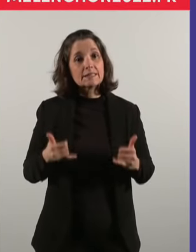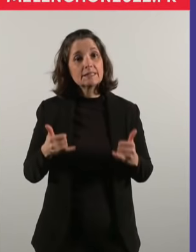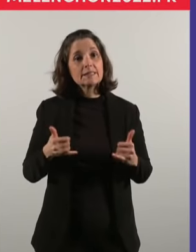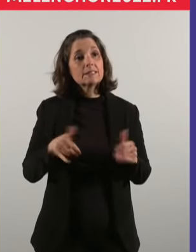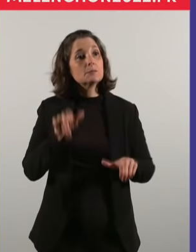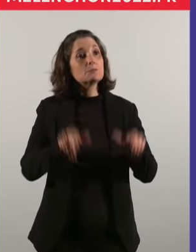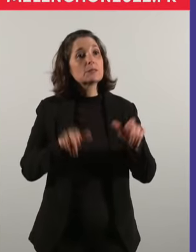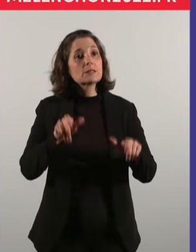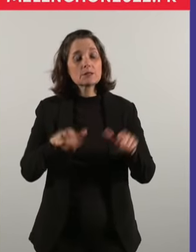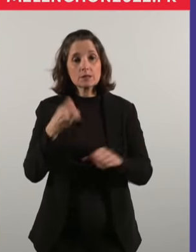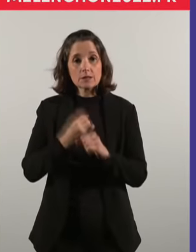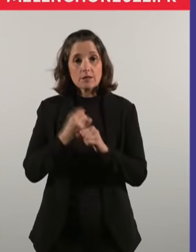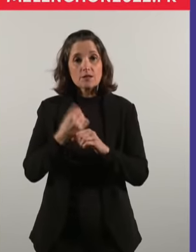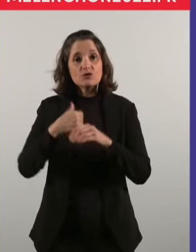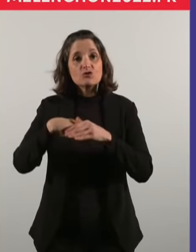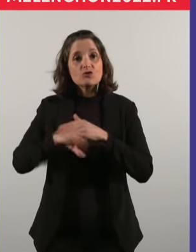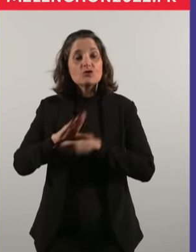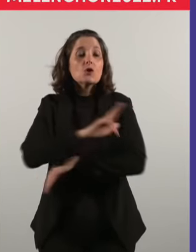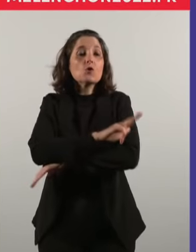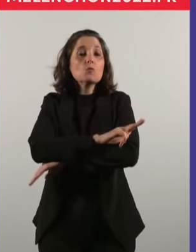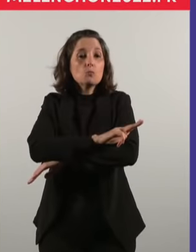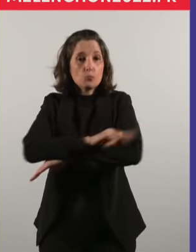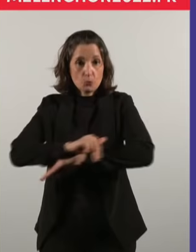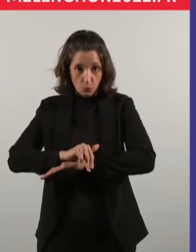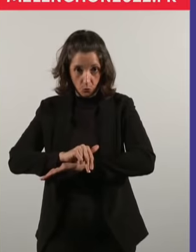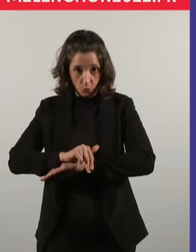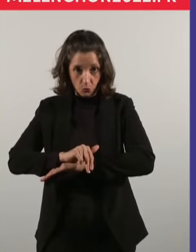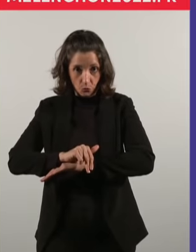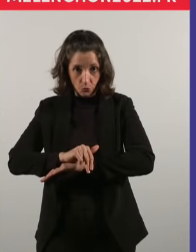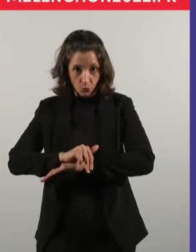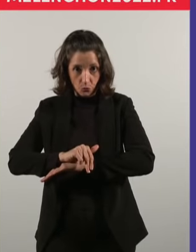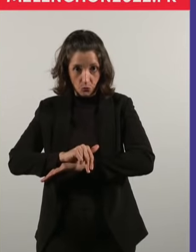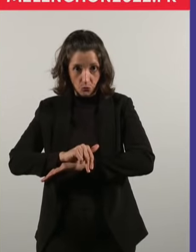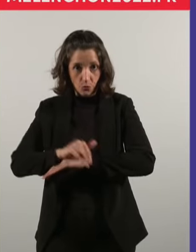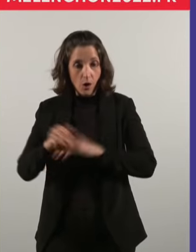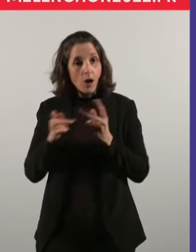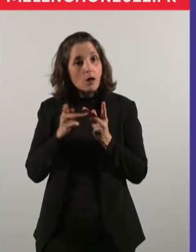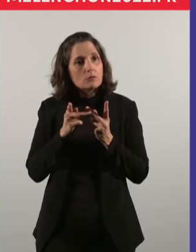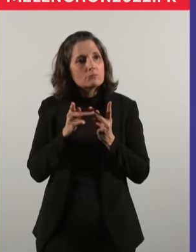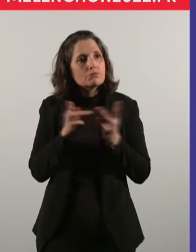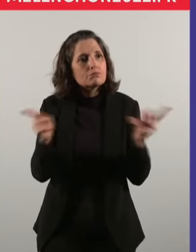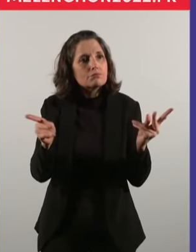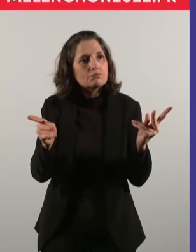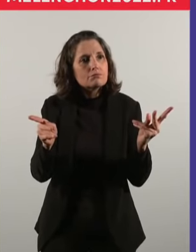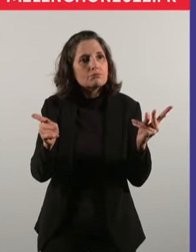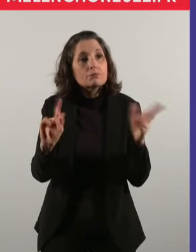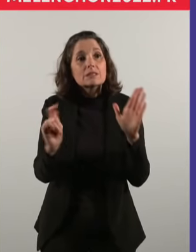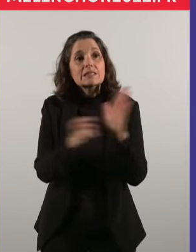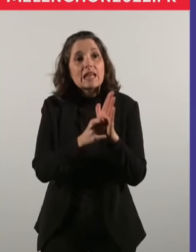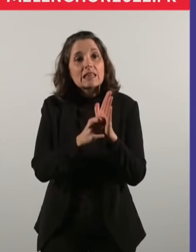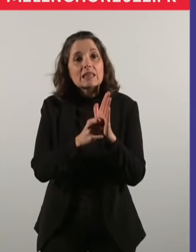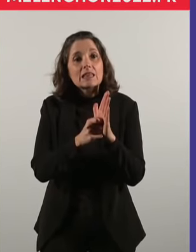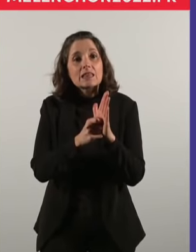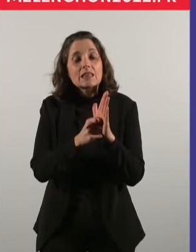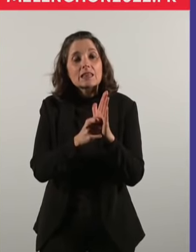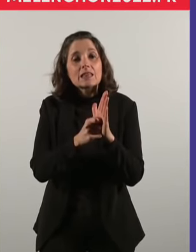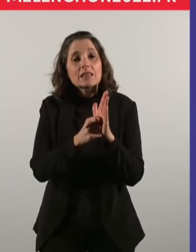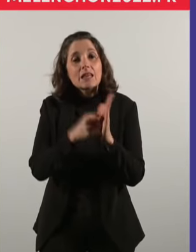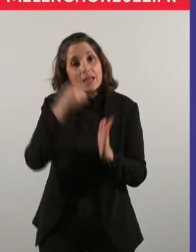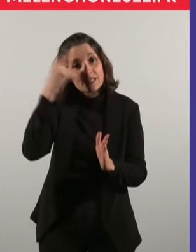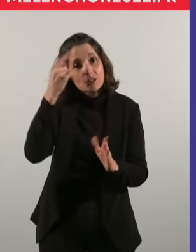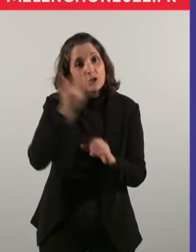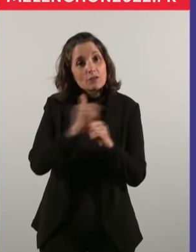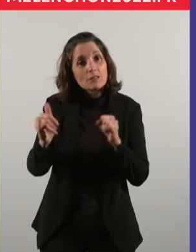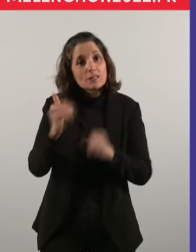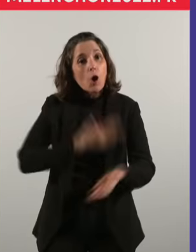bureau. Et on vous annonce que l'intelligence artificielle va vous remplacer tous. Ça reste à prouver, mais